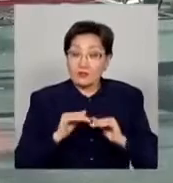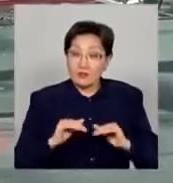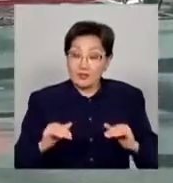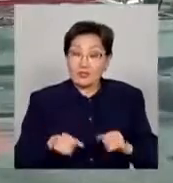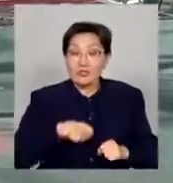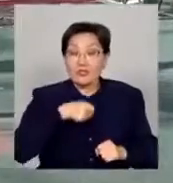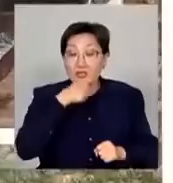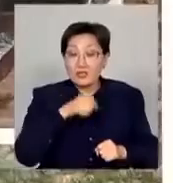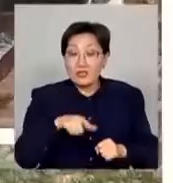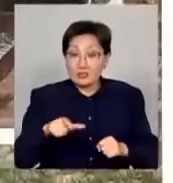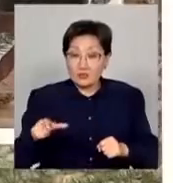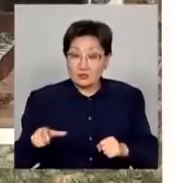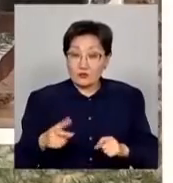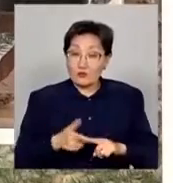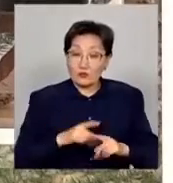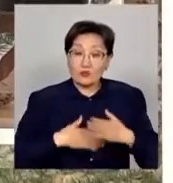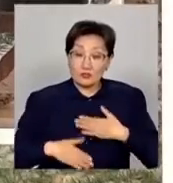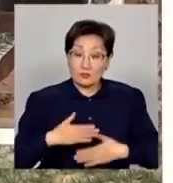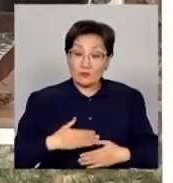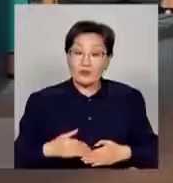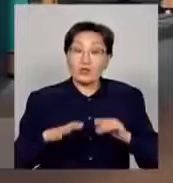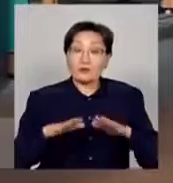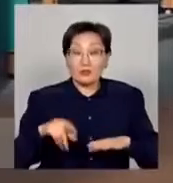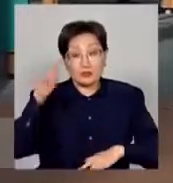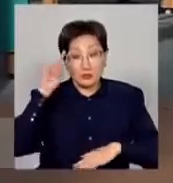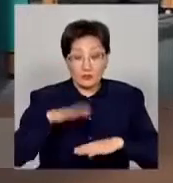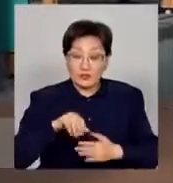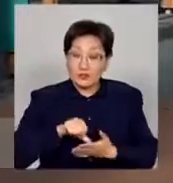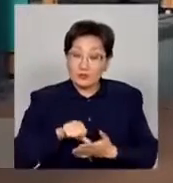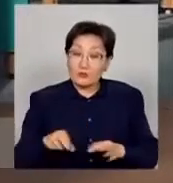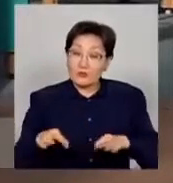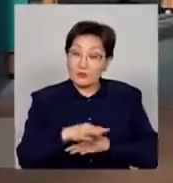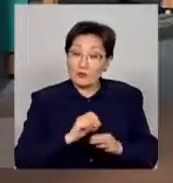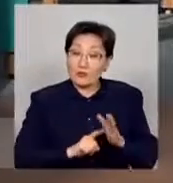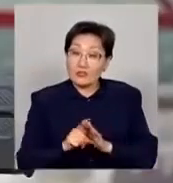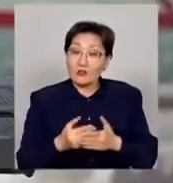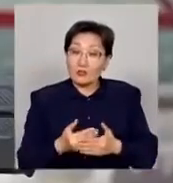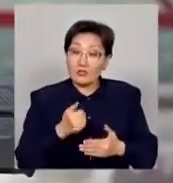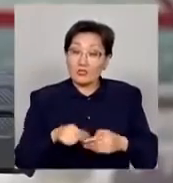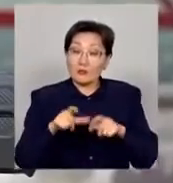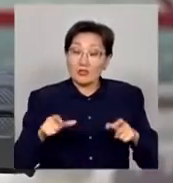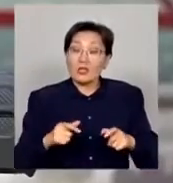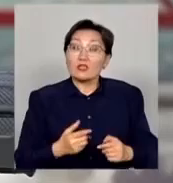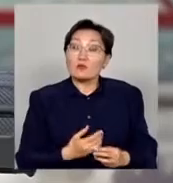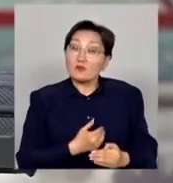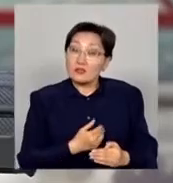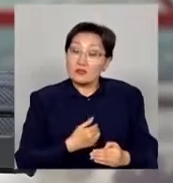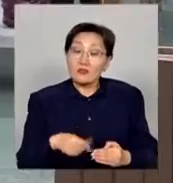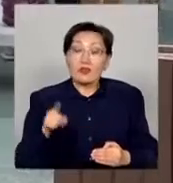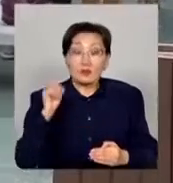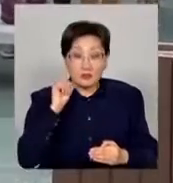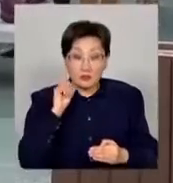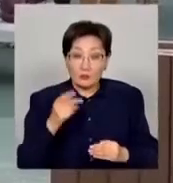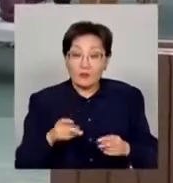мен егде жастағы зейнеткерлер қуанышты. Жергілікті әкімдік өкілдері жобаны бастамас бұрын тұрғындардың талап тілегін тыңдайды.